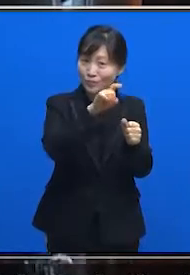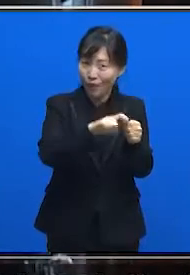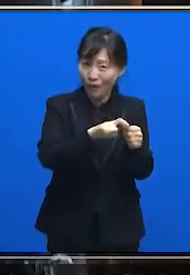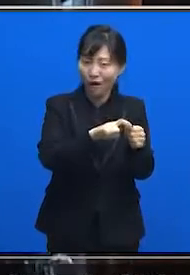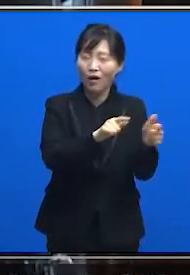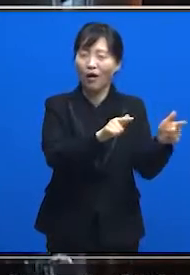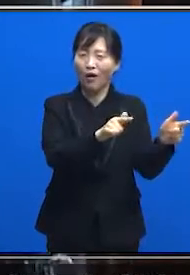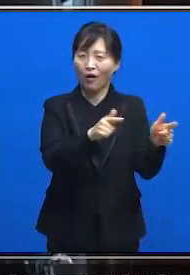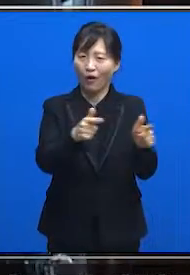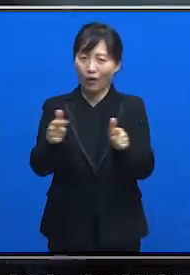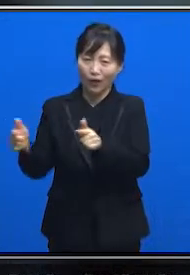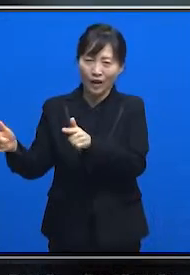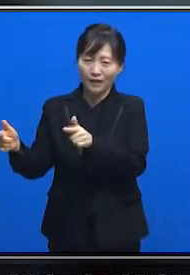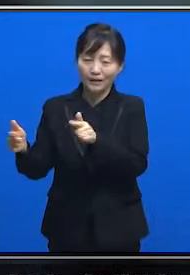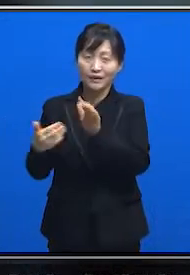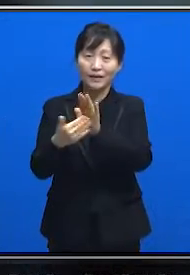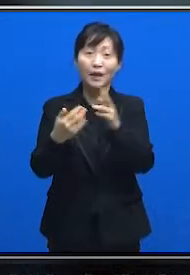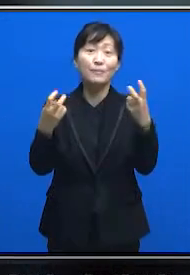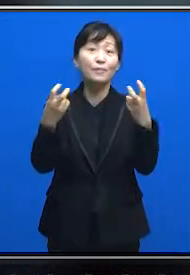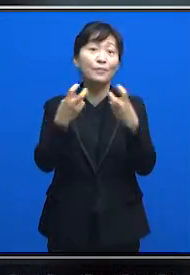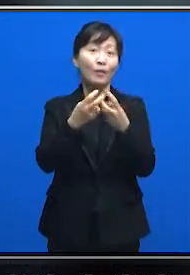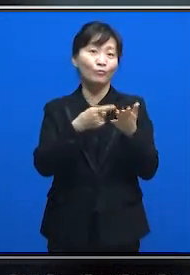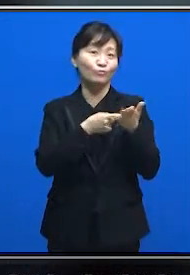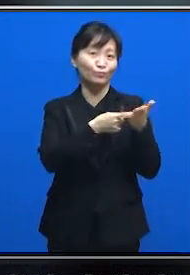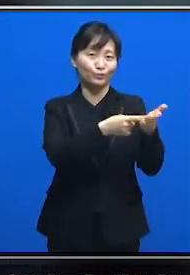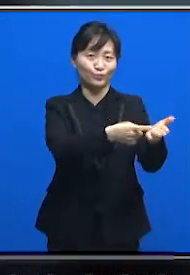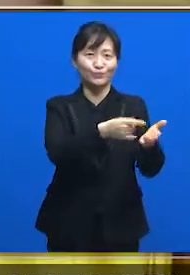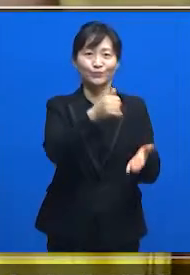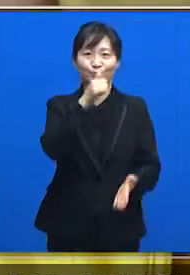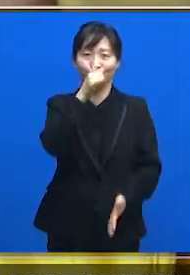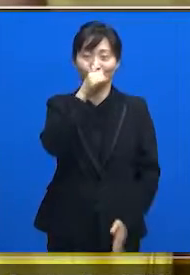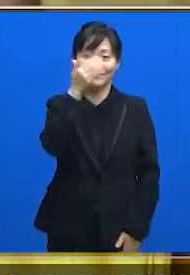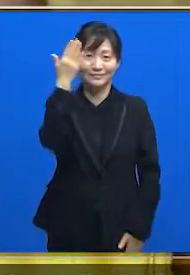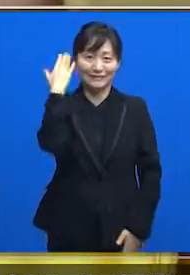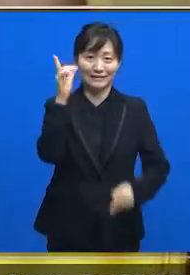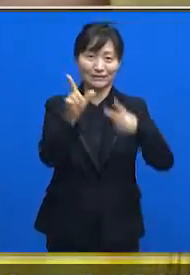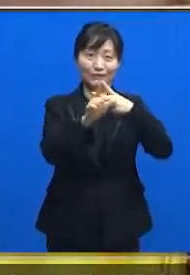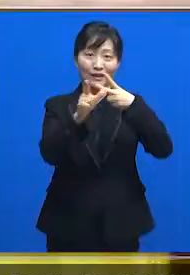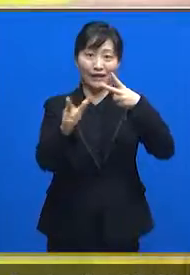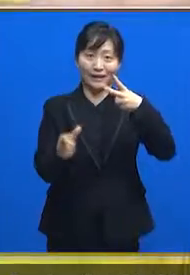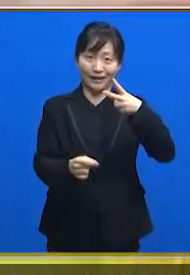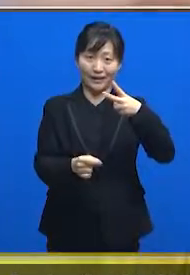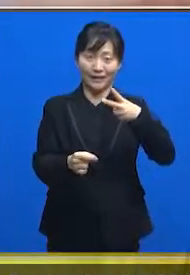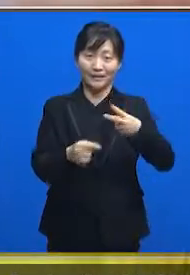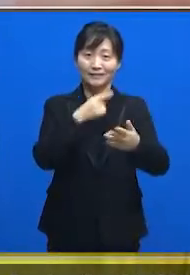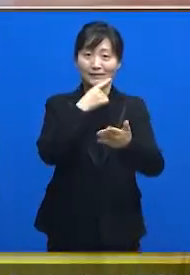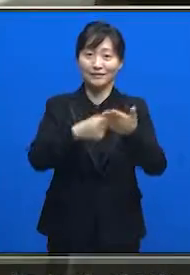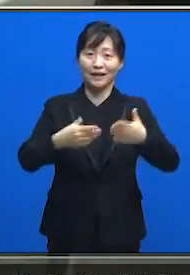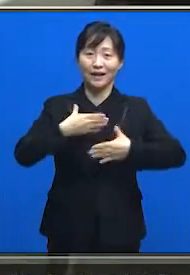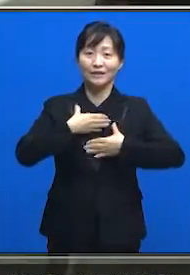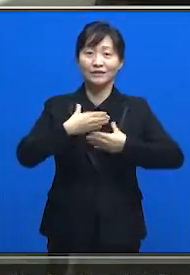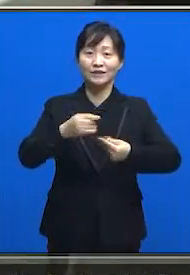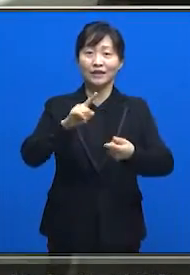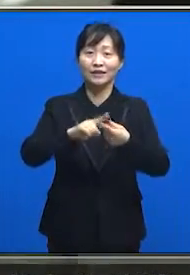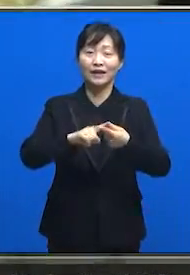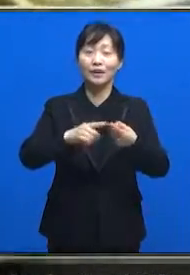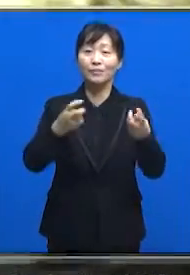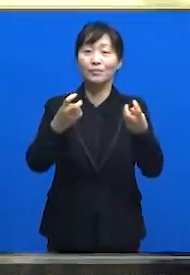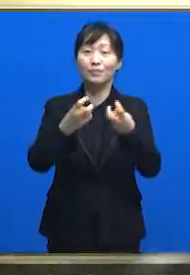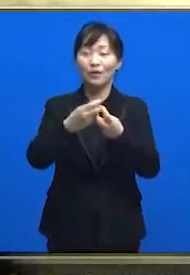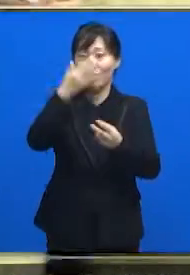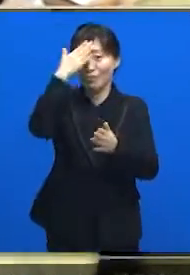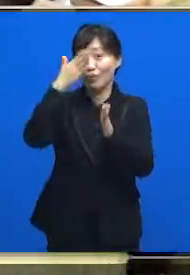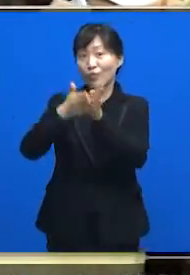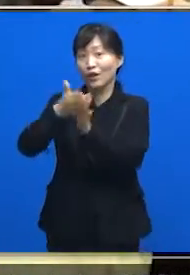지킴 과 동시에 마음의 안정을 도모할 수 있는 다양한 대책을 추진하고 있습니다 지난 2월